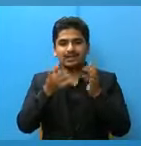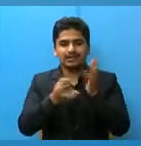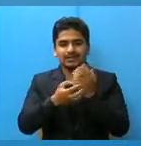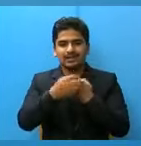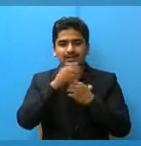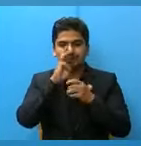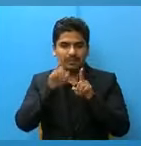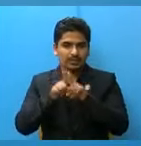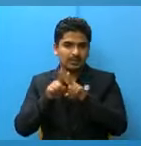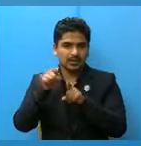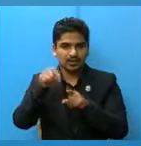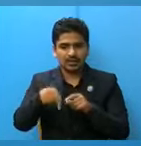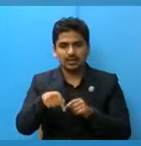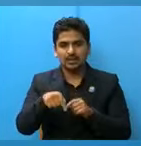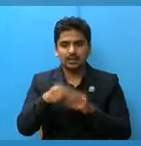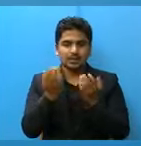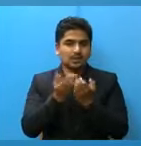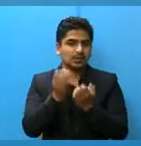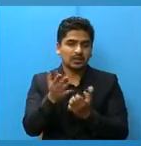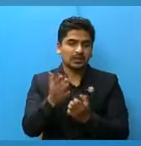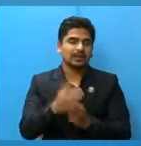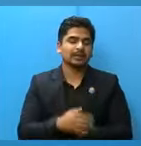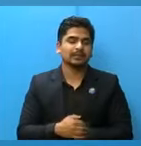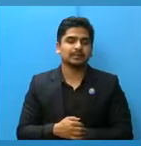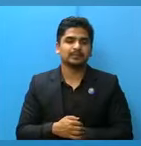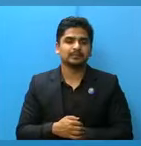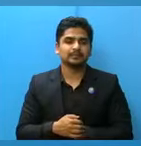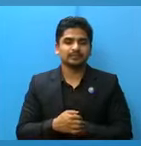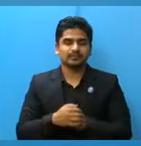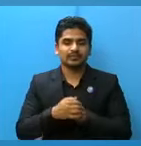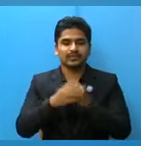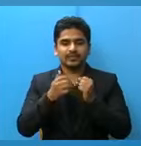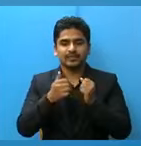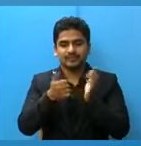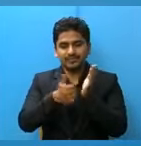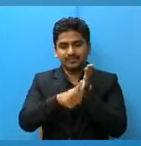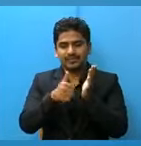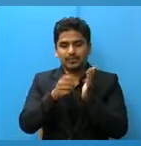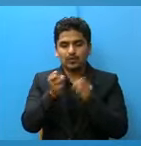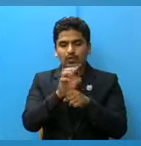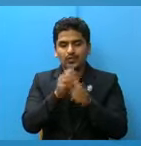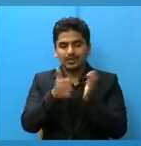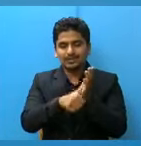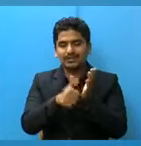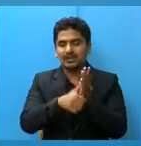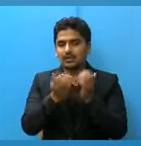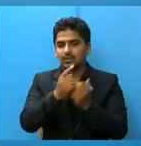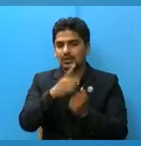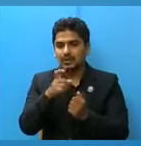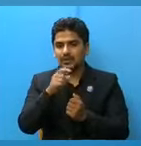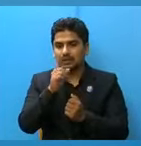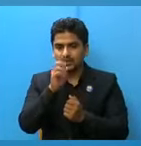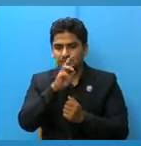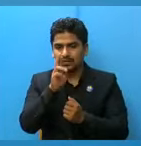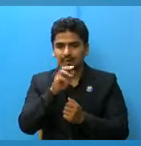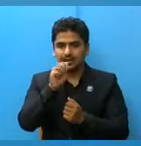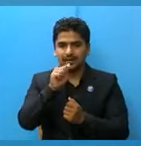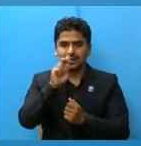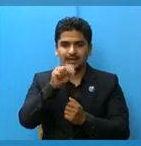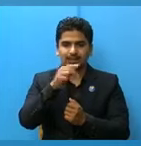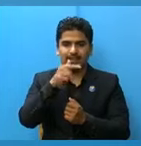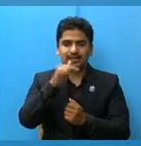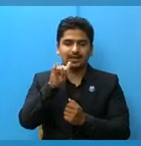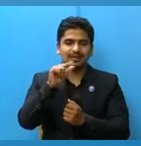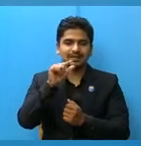डियागनस्टी को निदान को लागी रहा इंटिजन